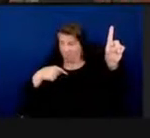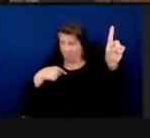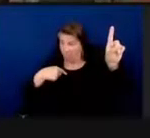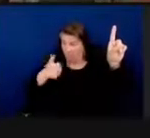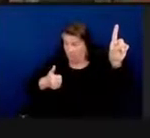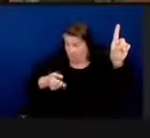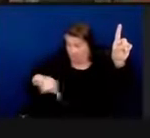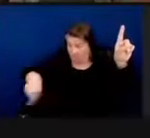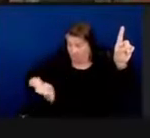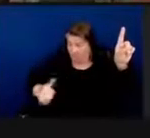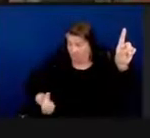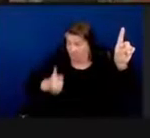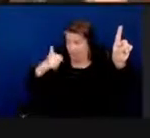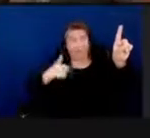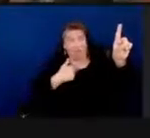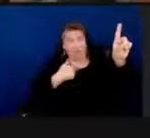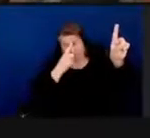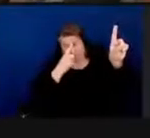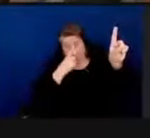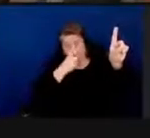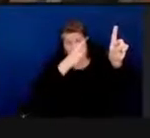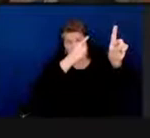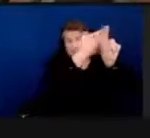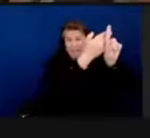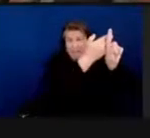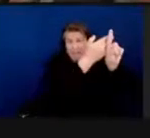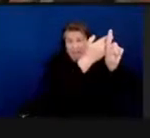lakini cha muhimu ni kuhakikisha ya kuwa